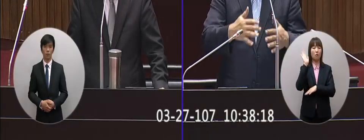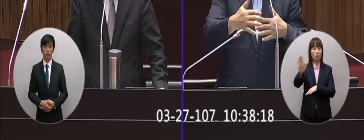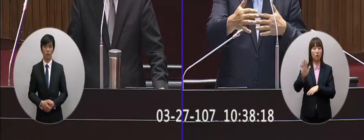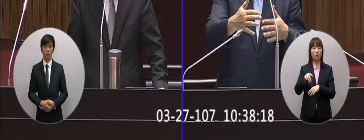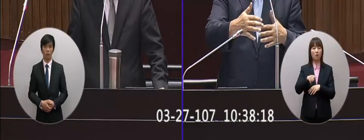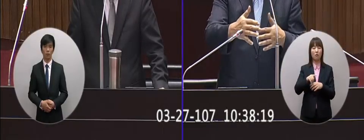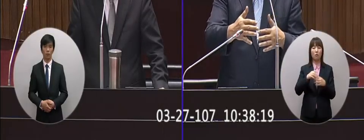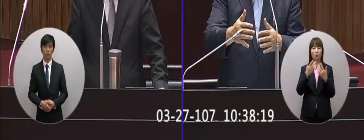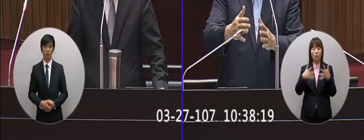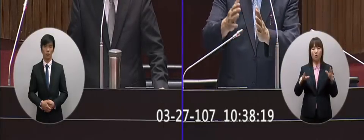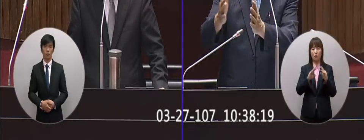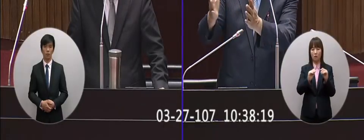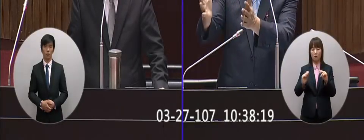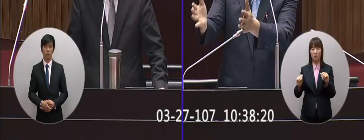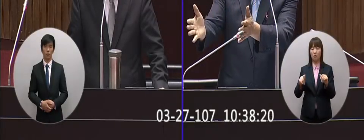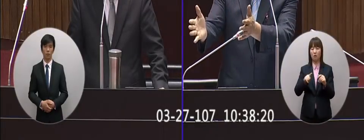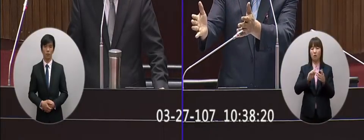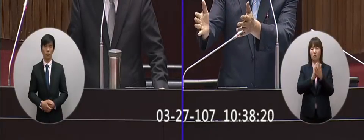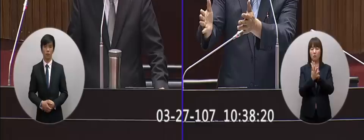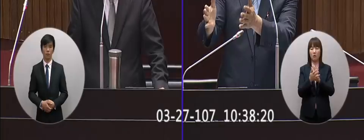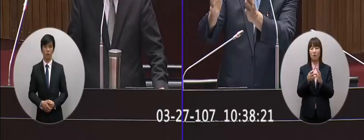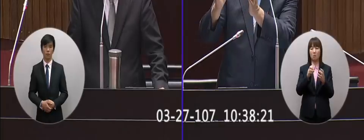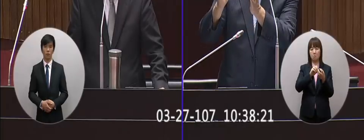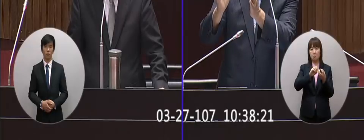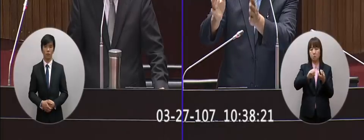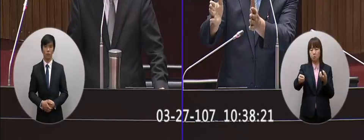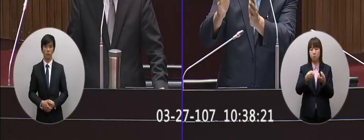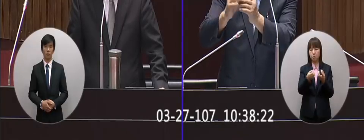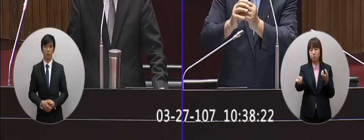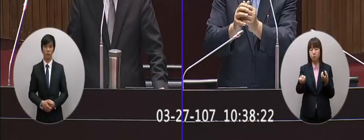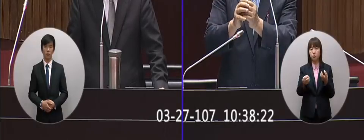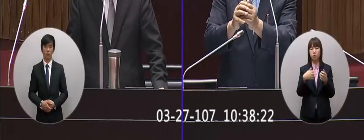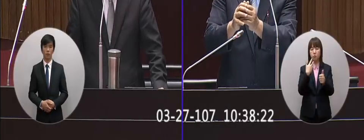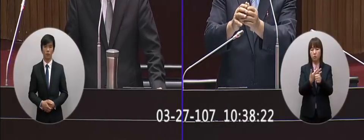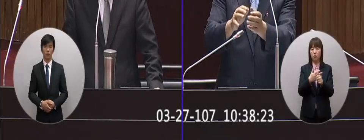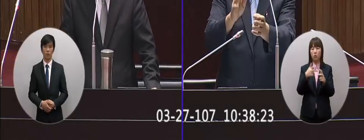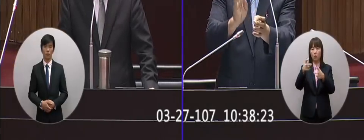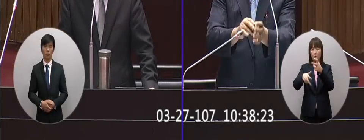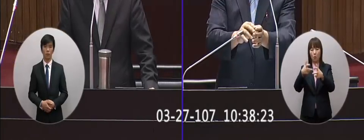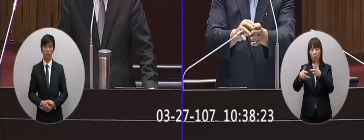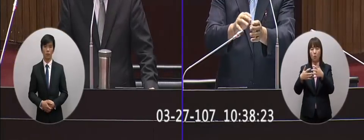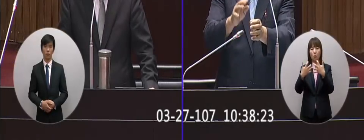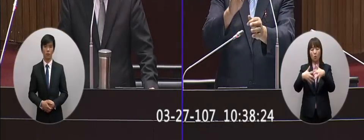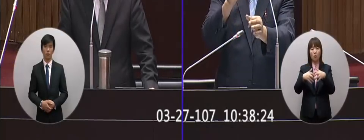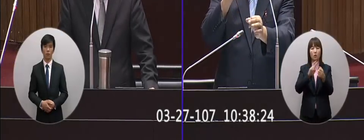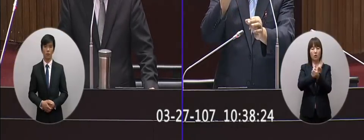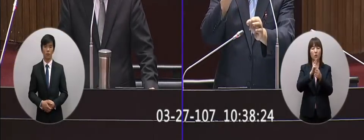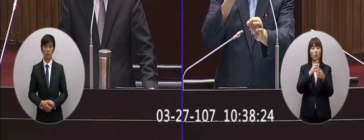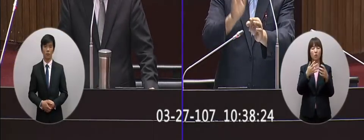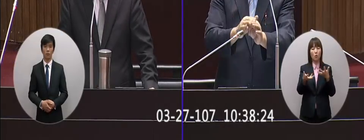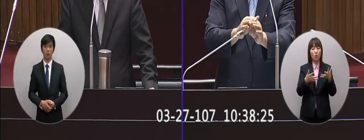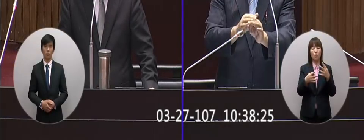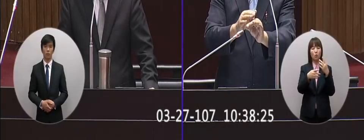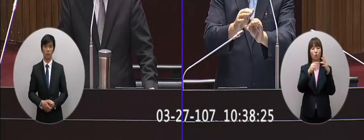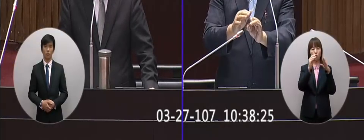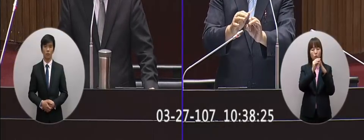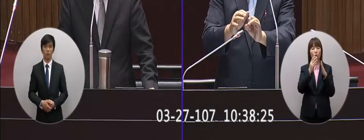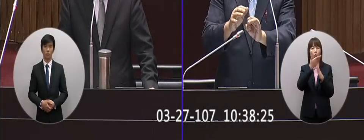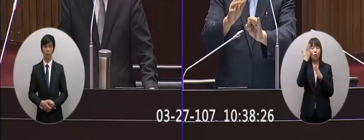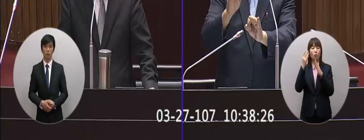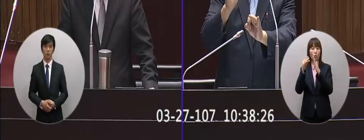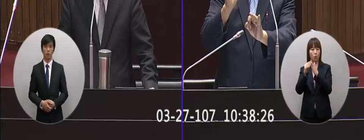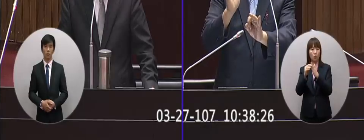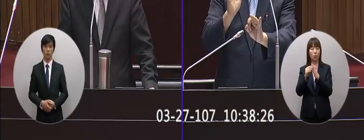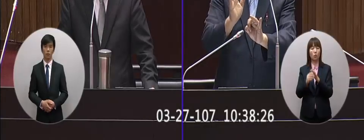候啊，很多的土地都被移拨给相关的工厂机关，比如林务局啦，这个观光局